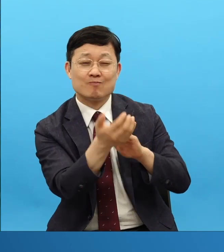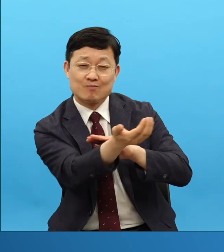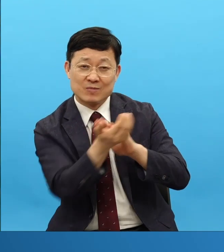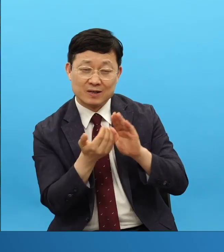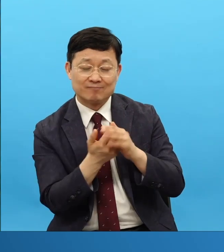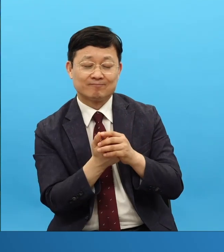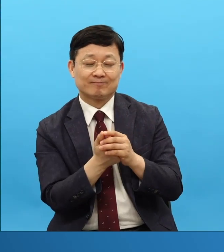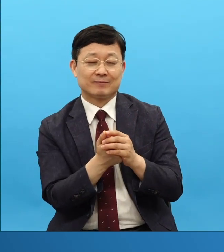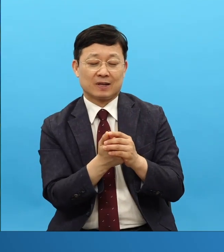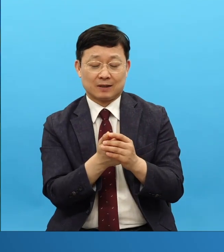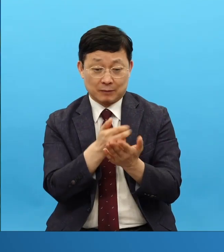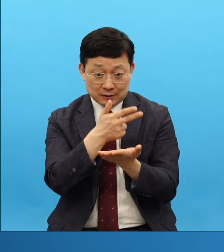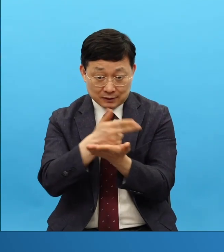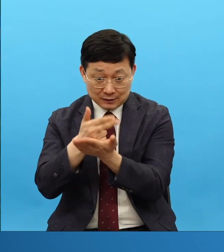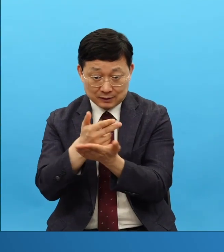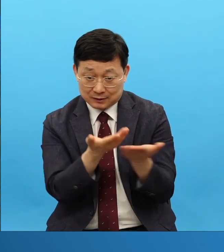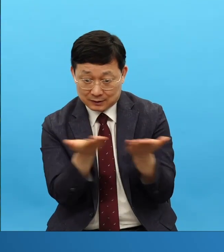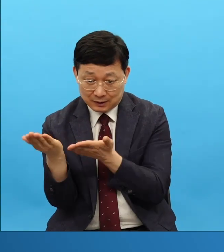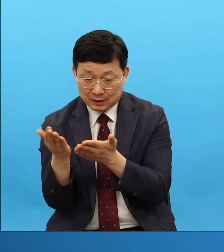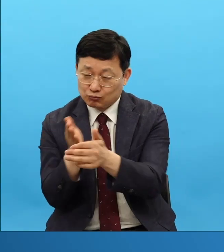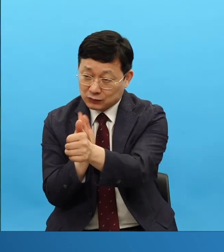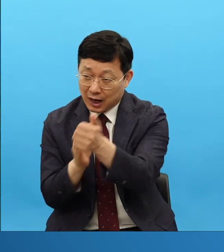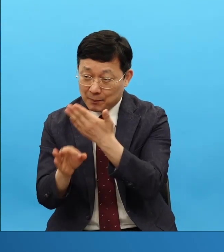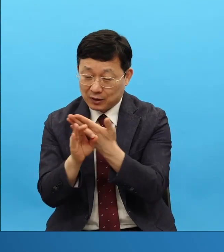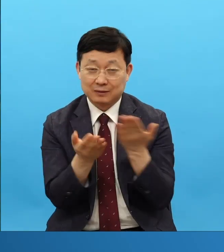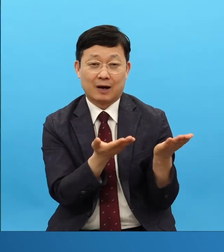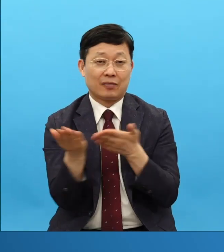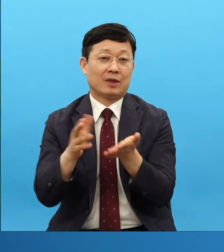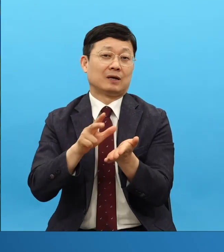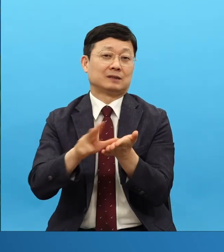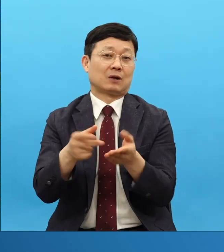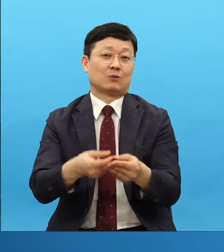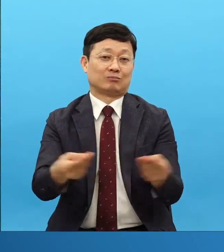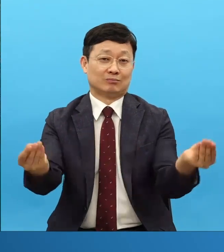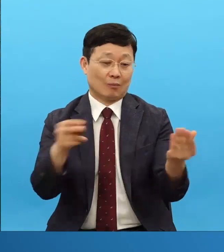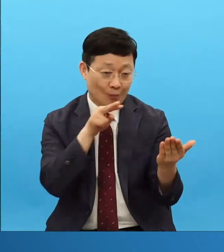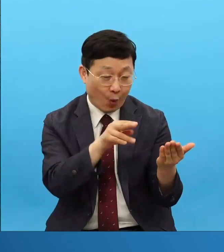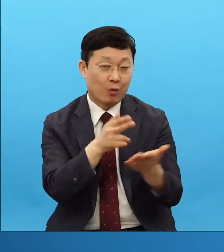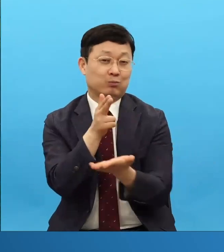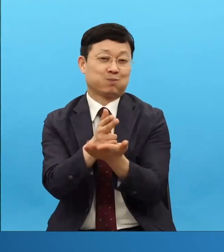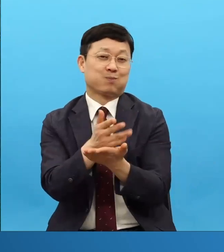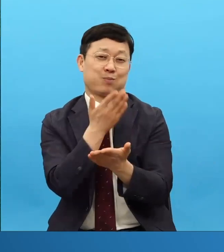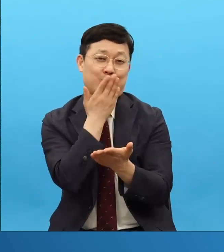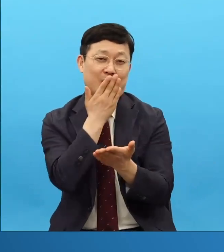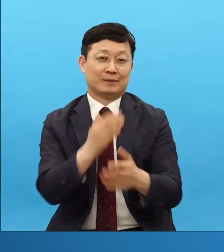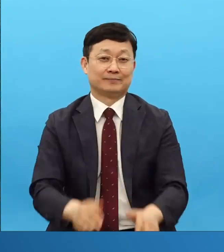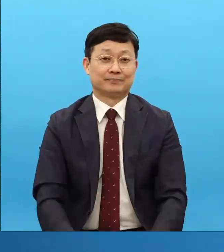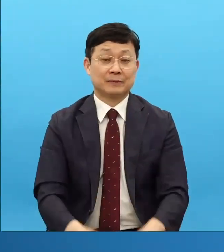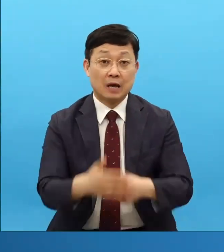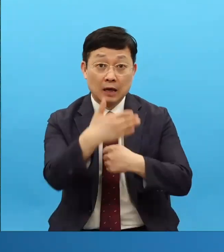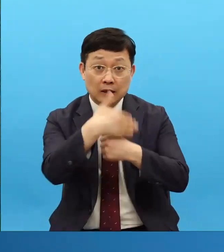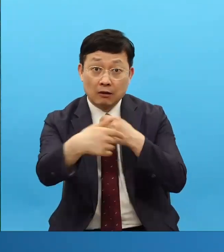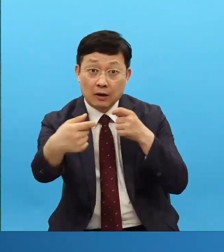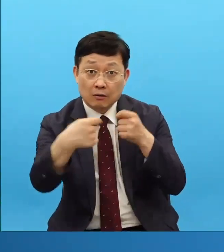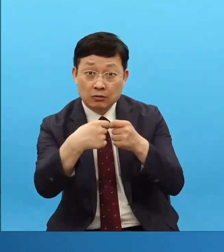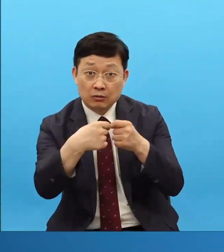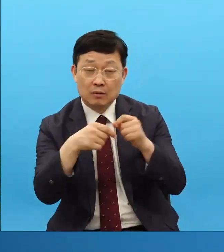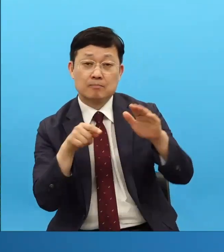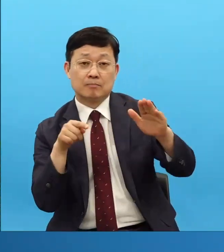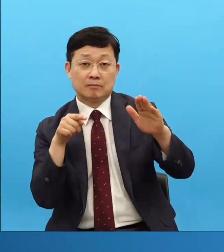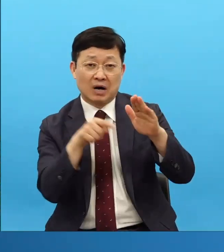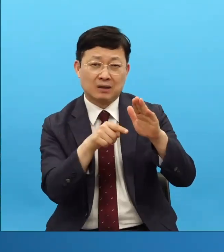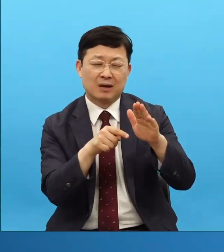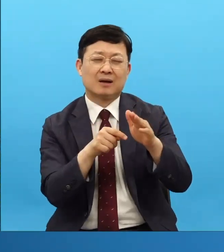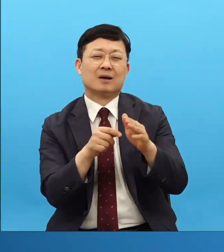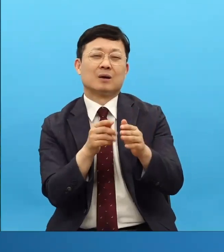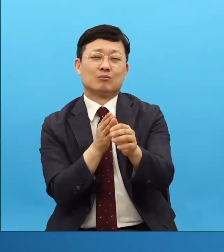대회 당일 주차 스태프에게 요청하시면 안내 자료를 받으실 수 있습니다. 대구와 비교적 가까운 분들은 메인타운 방문 시 대중교통